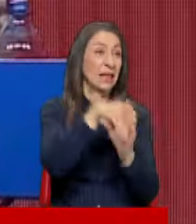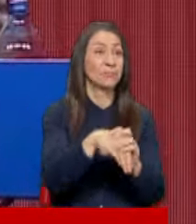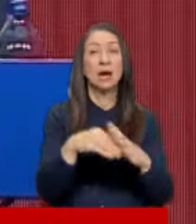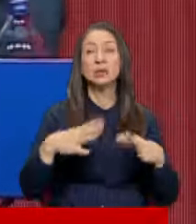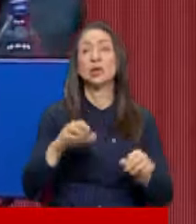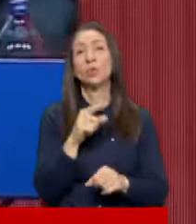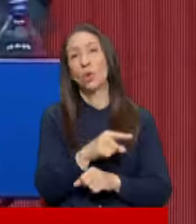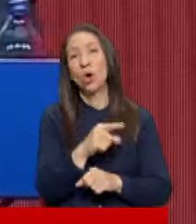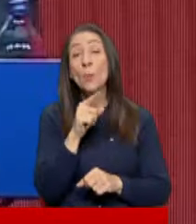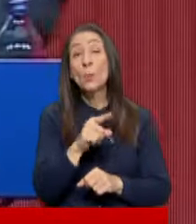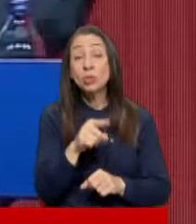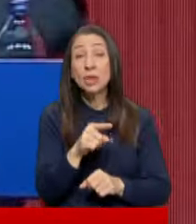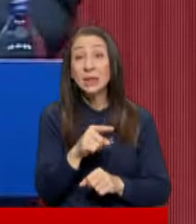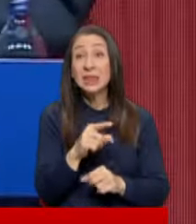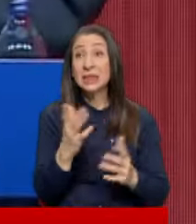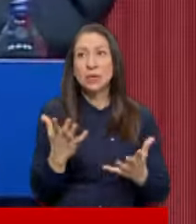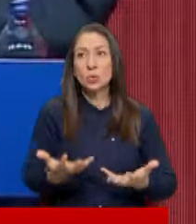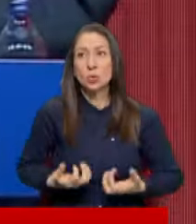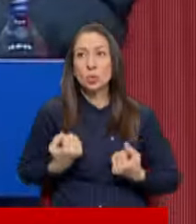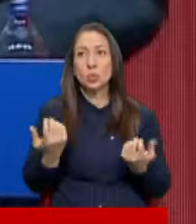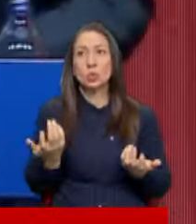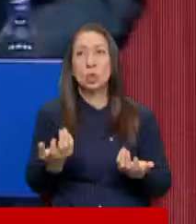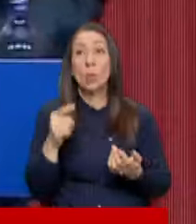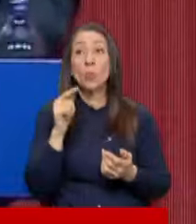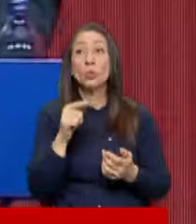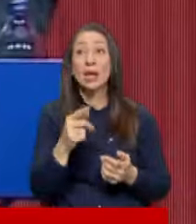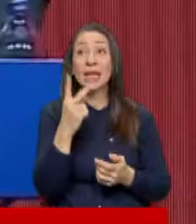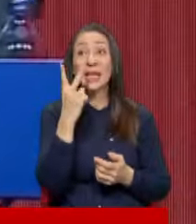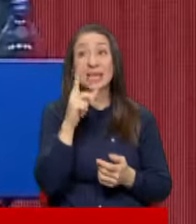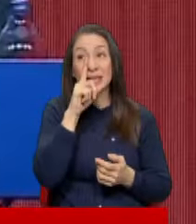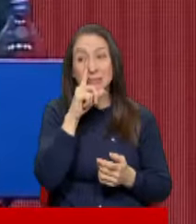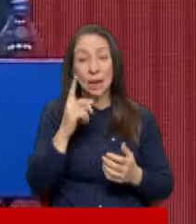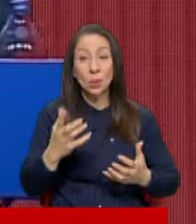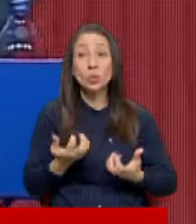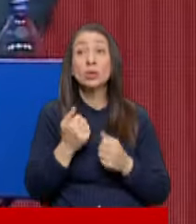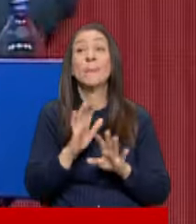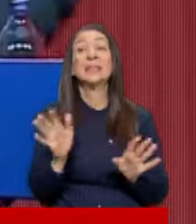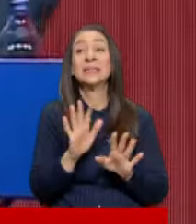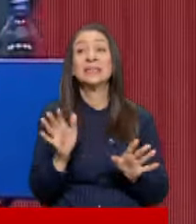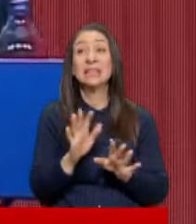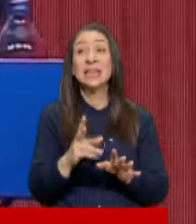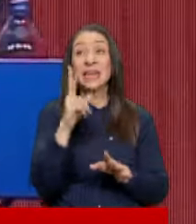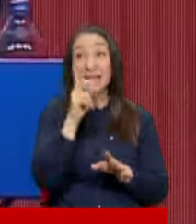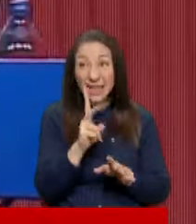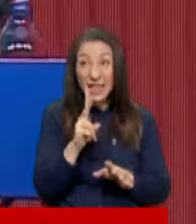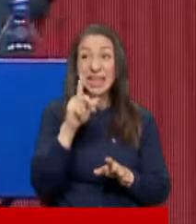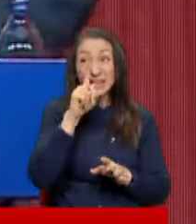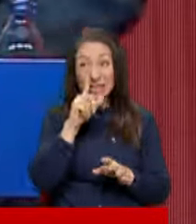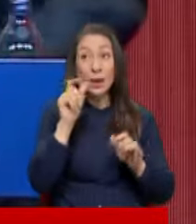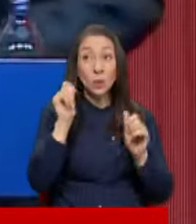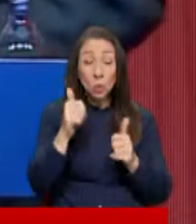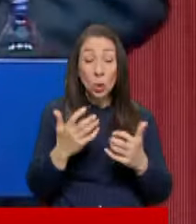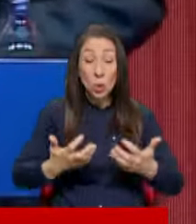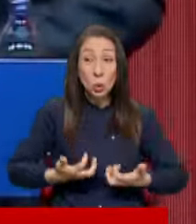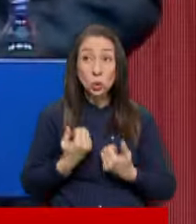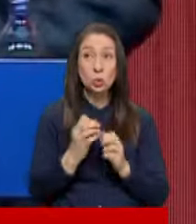hazırlanıyorlar bundan nasıl kurtuluruz bundan 2 Nisan Günü kurtulamazsın 2 Nisan Günü